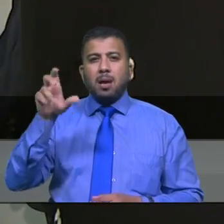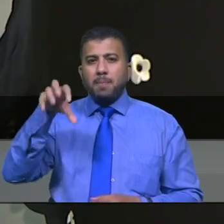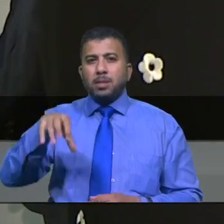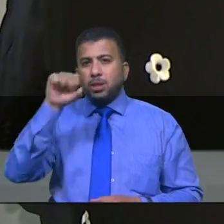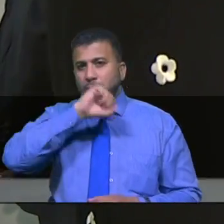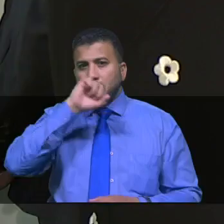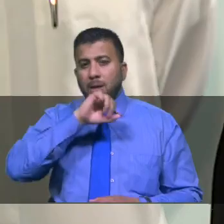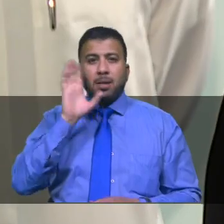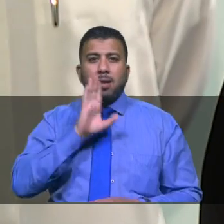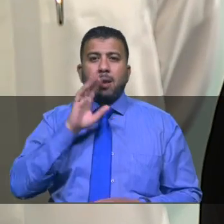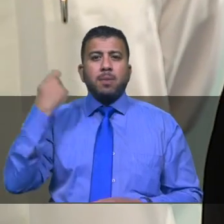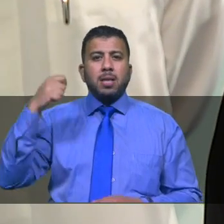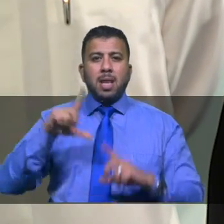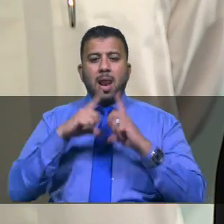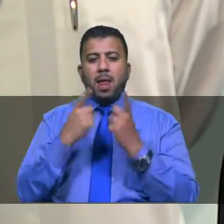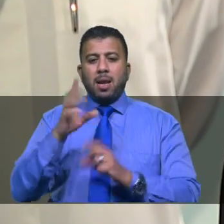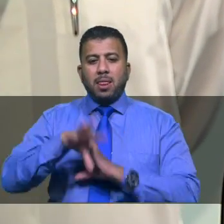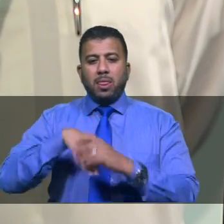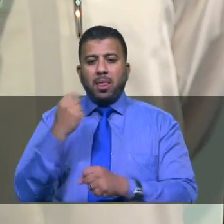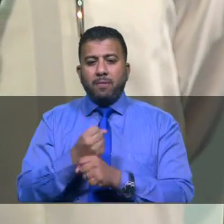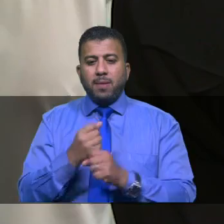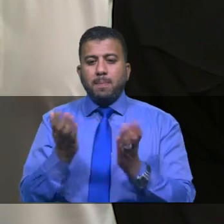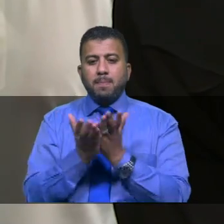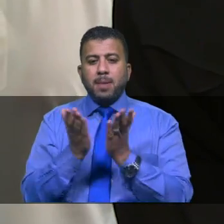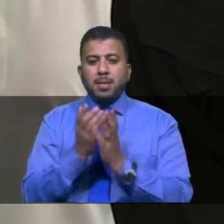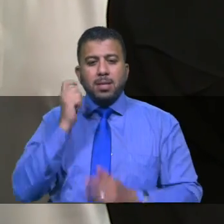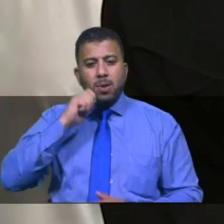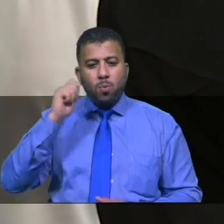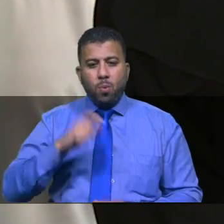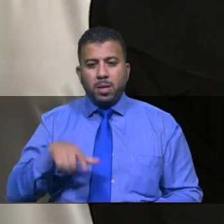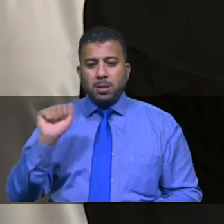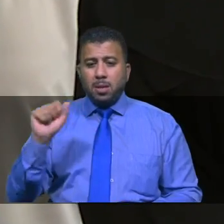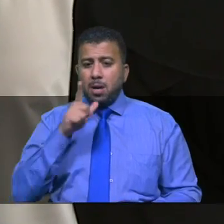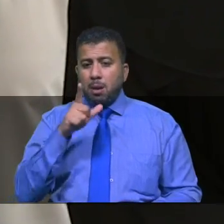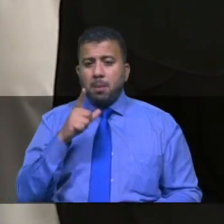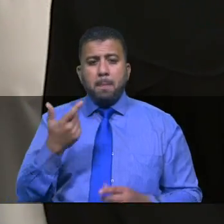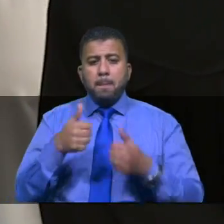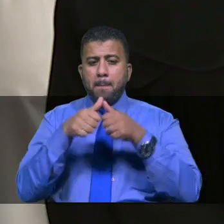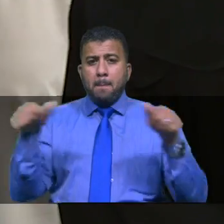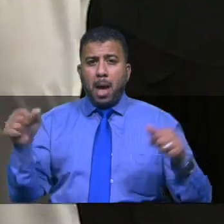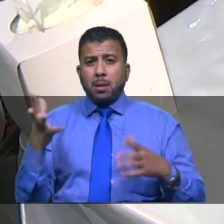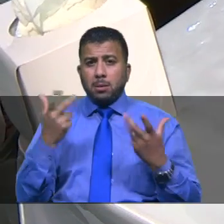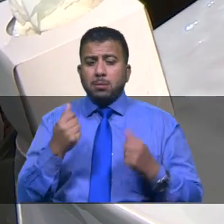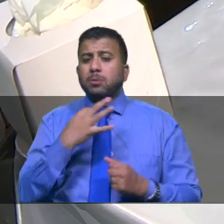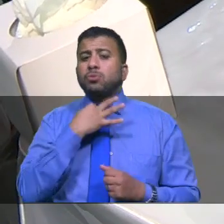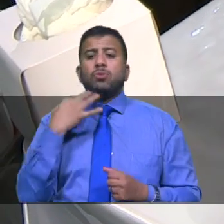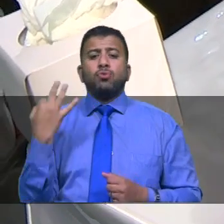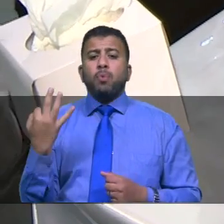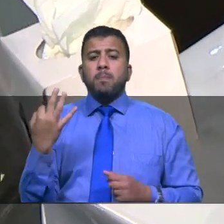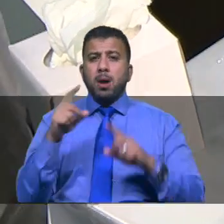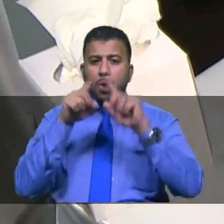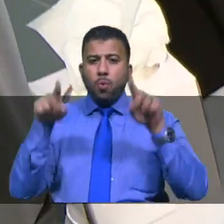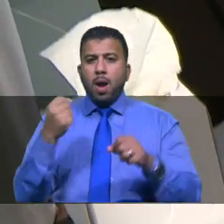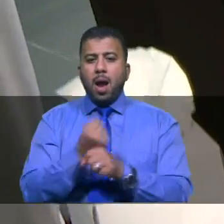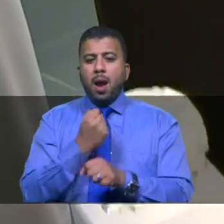الشارقة التعليمية ورئيس اللجنة التنفيذية لمدارس الإمارات الوطنية. ويضم المعرض أكثر من 300 لوحة